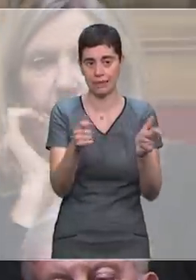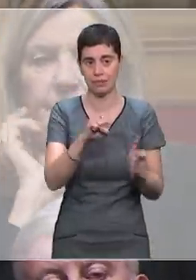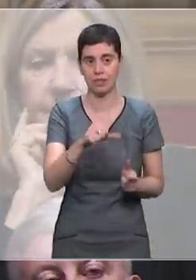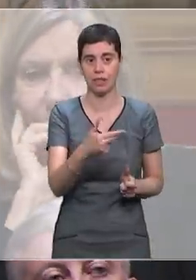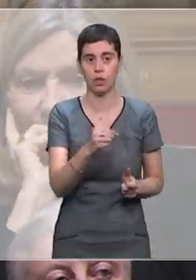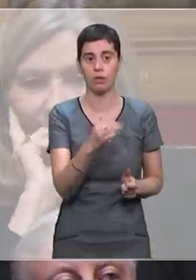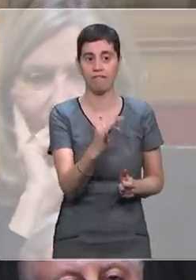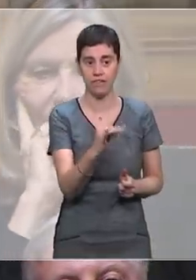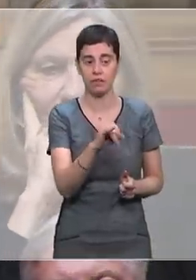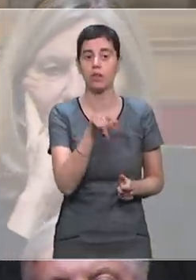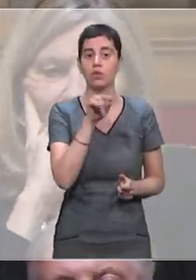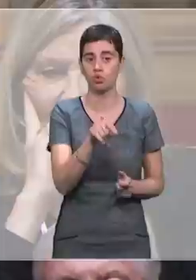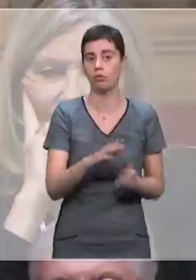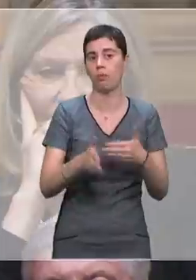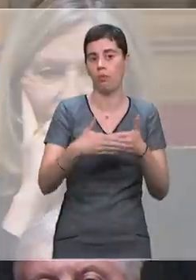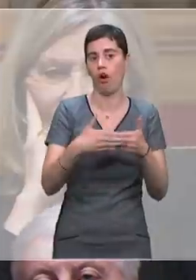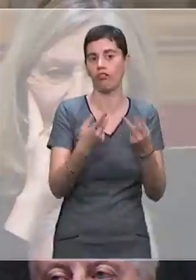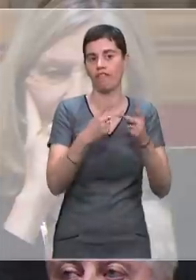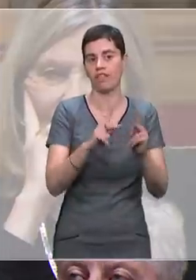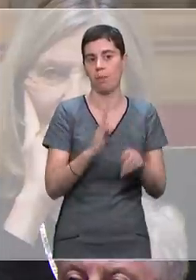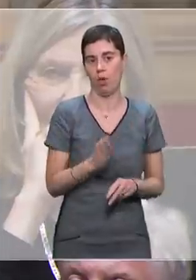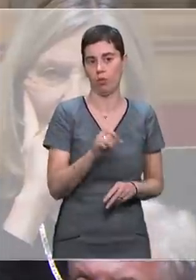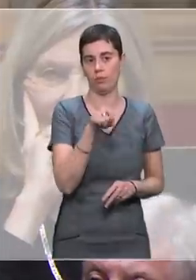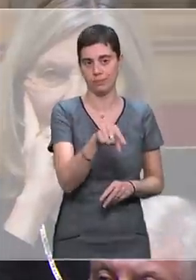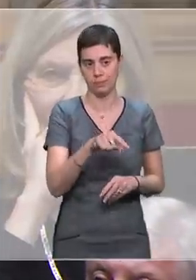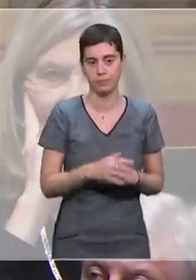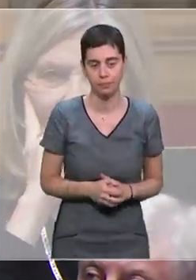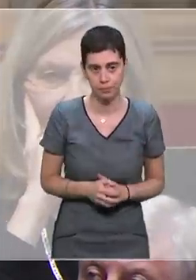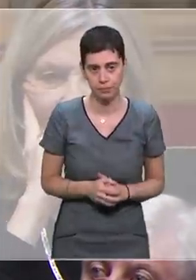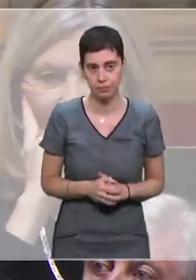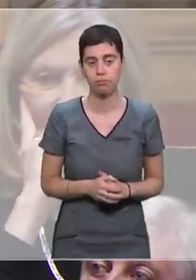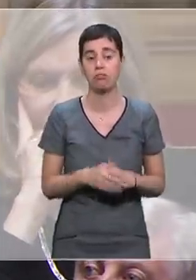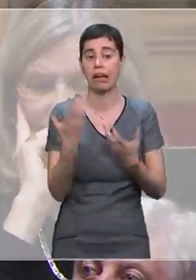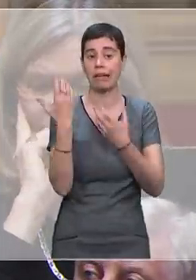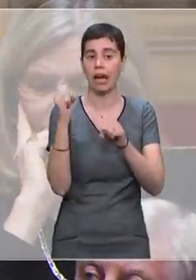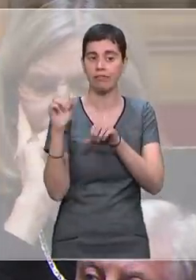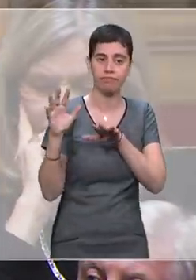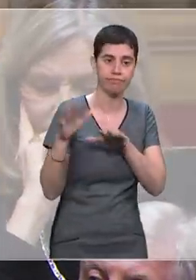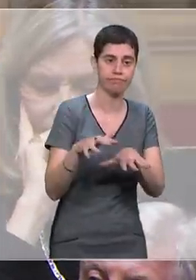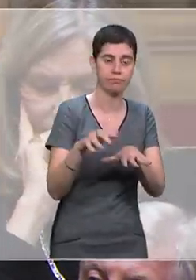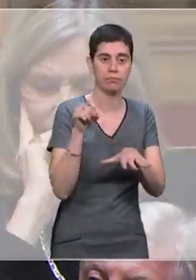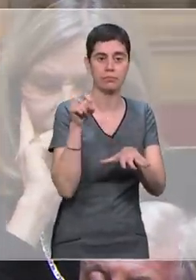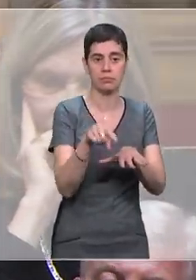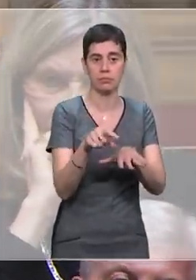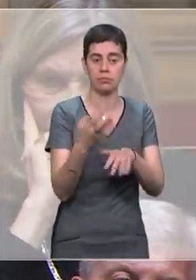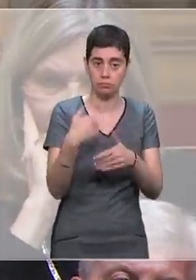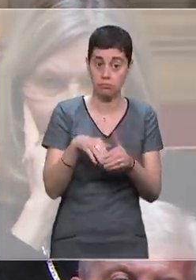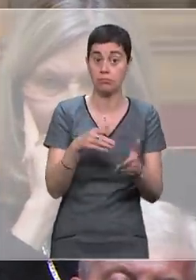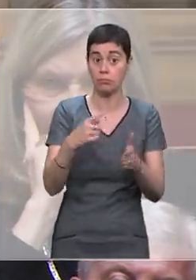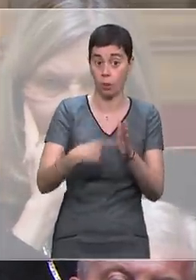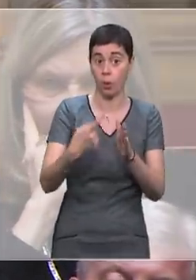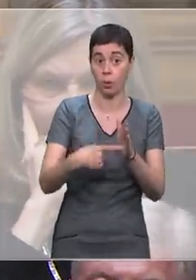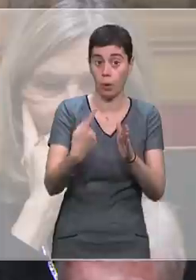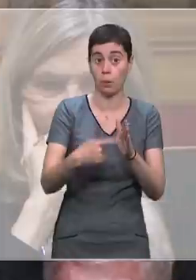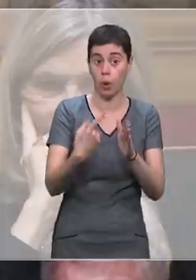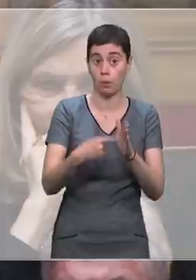dont celui d'Ambarès, près de Bordeaux, et de Val-de-Reuil. Ce mouvement de grève a été reconduit au sein des sites Sanofi, dont